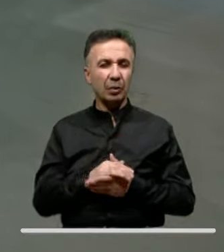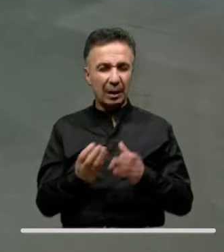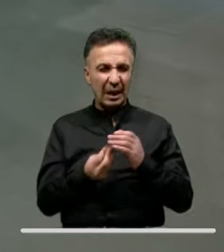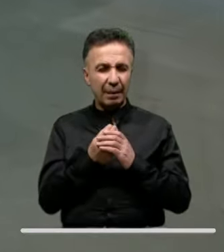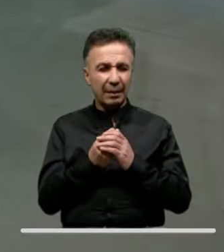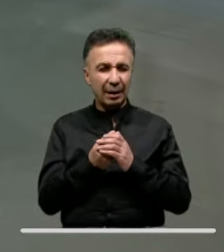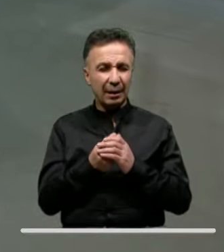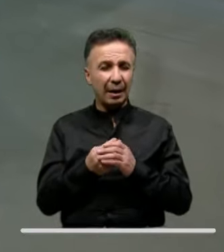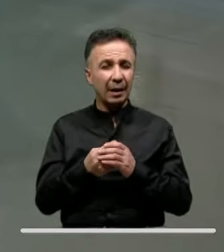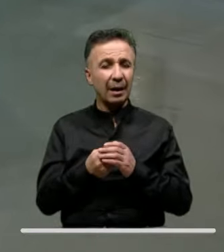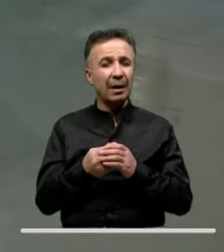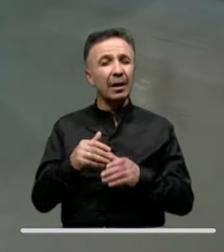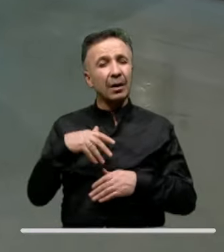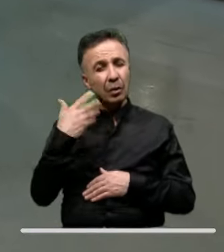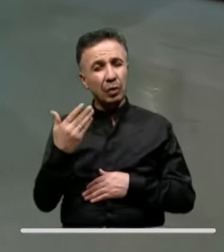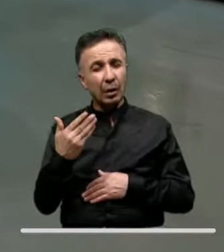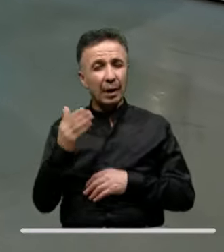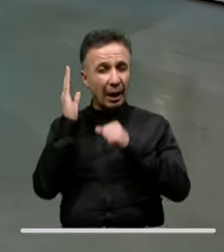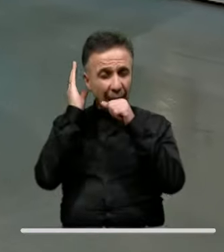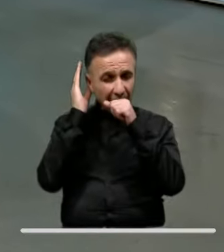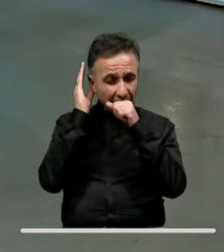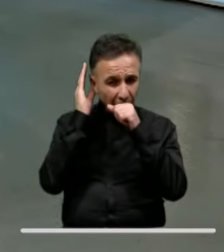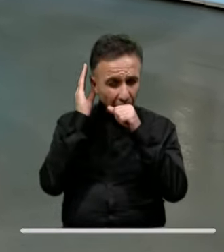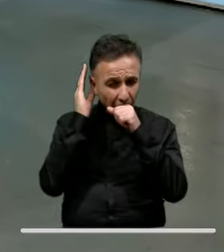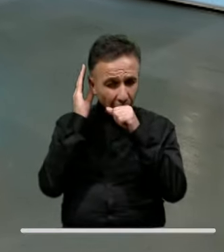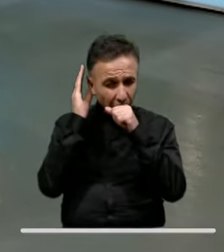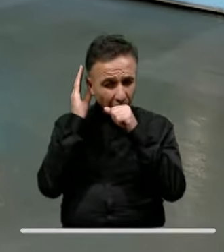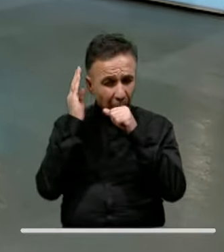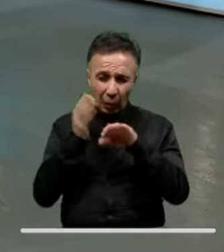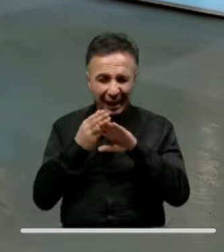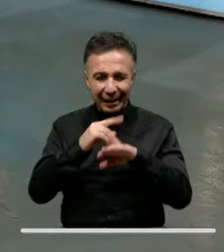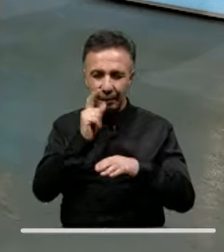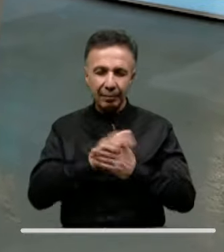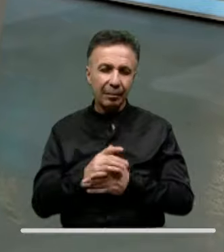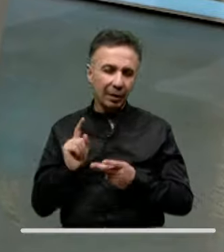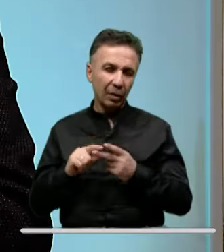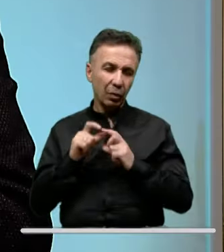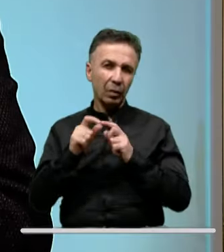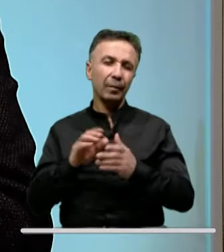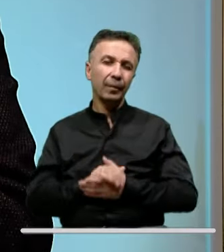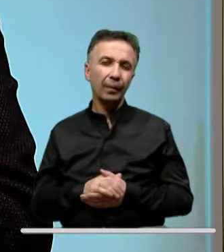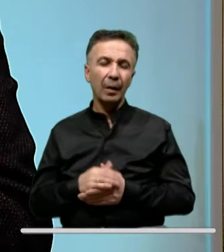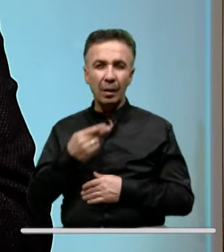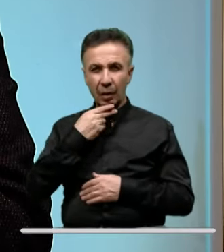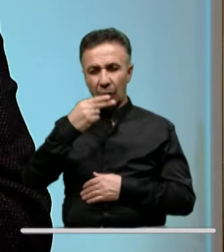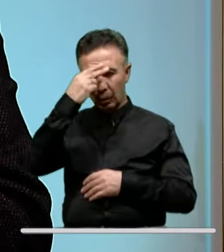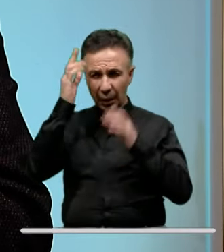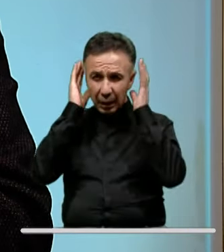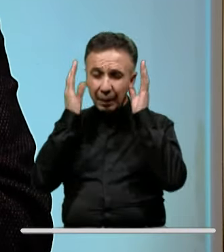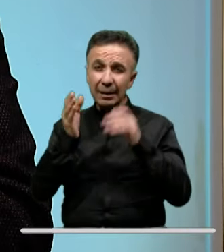ezan okunuyor? Bu hep şey yapıyor ya, insanları şaşırtıyor. İkinci bir sorum da şu hocam. Cuma namazına